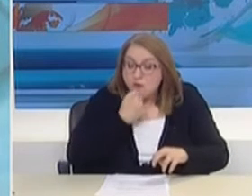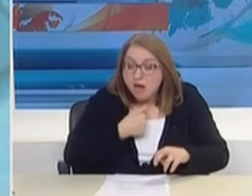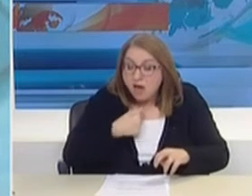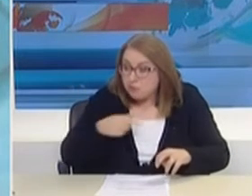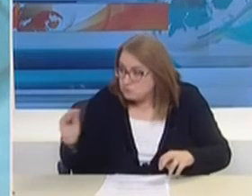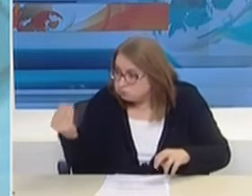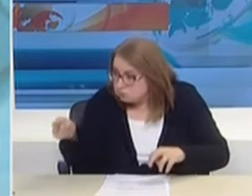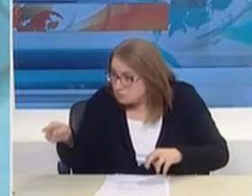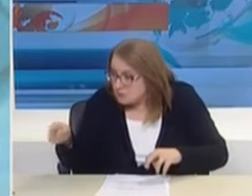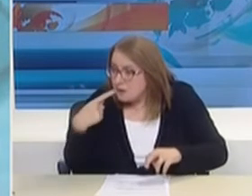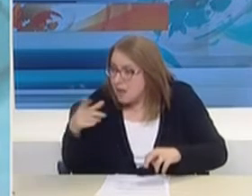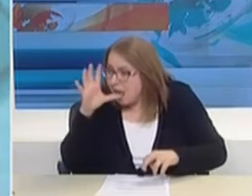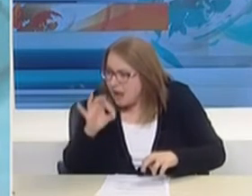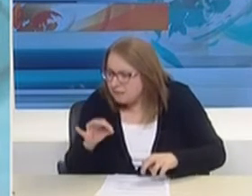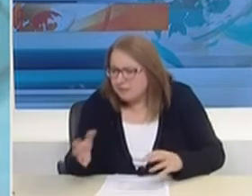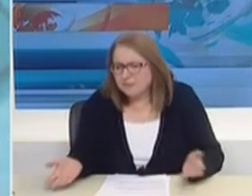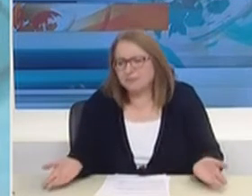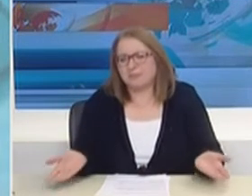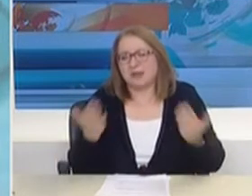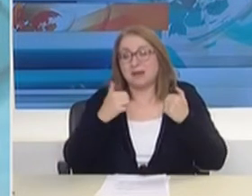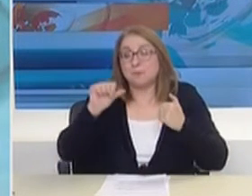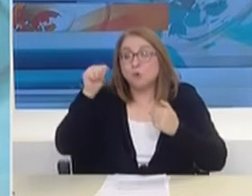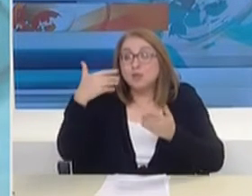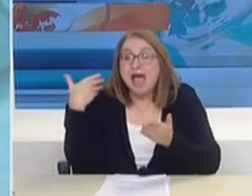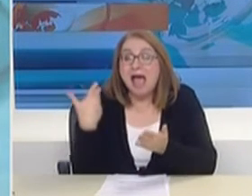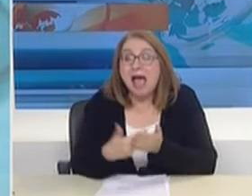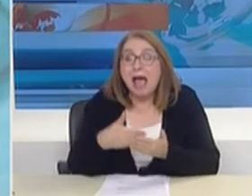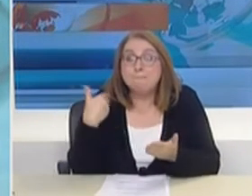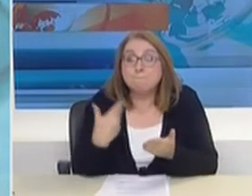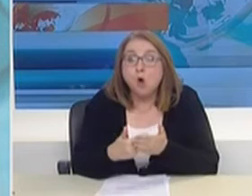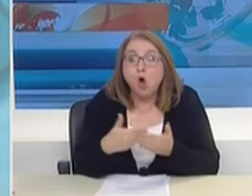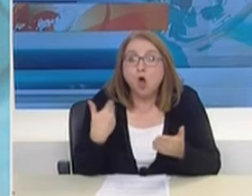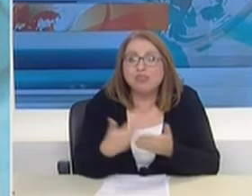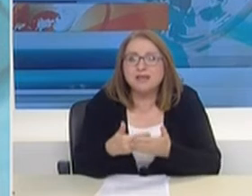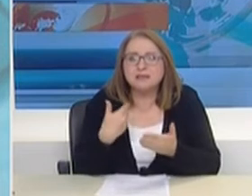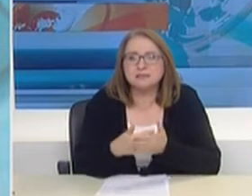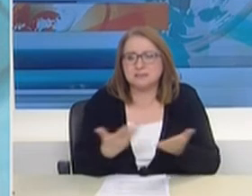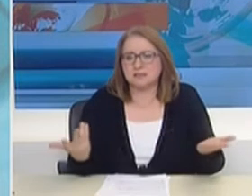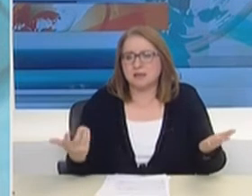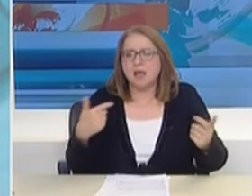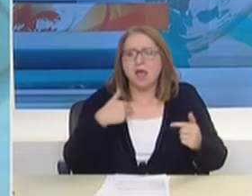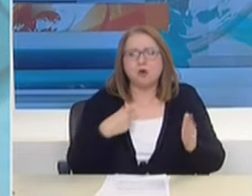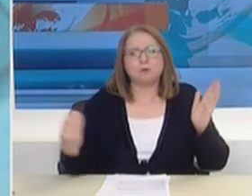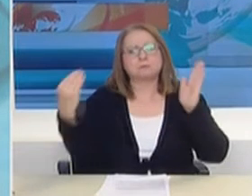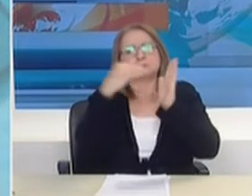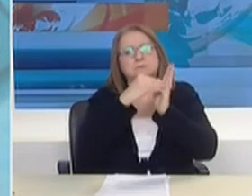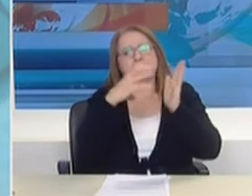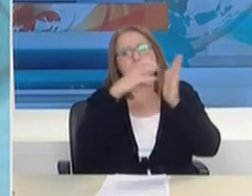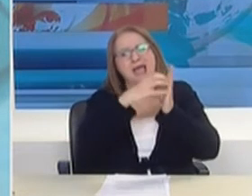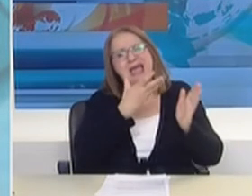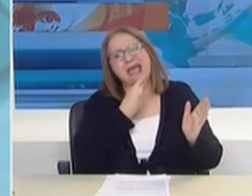η απόδειξη. Στα όχι ένδειξη. Περιοδικά, πάντα. Η απόδειξη. Mm-hmm. Το να δημοσιεύσω σήμερα για τον κορονοϊό είναι